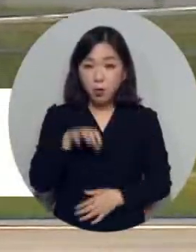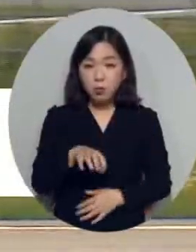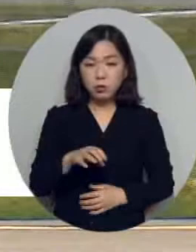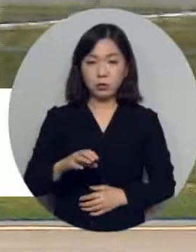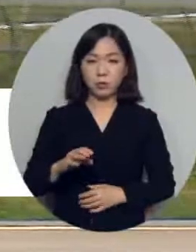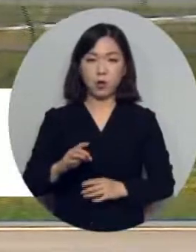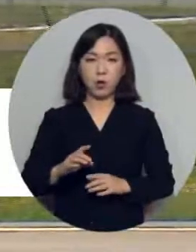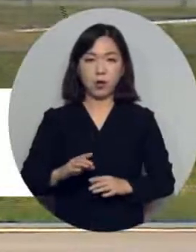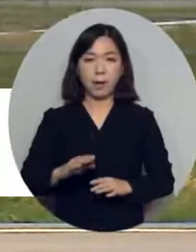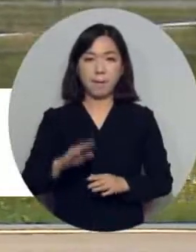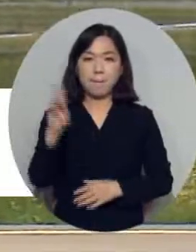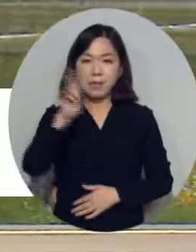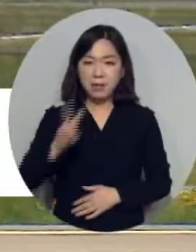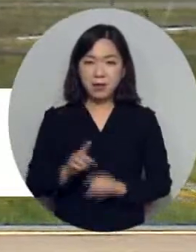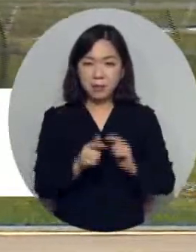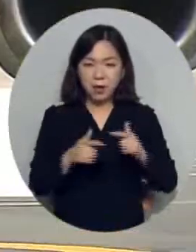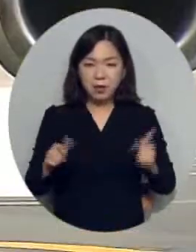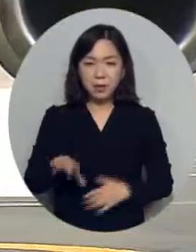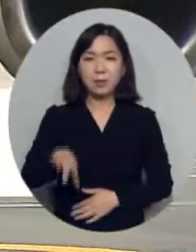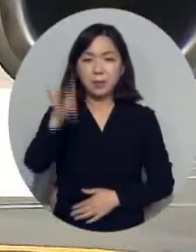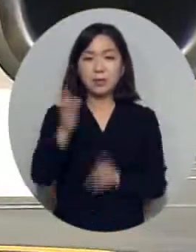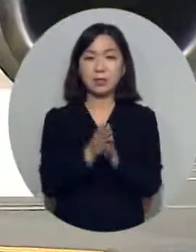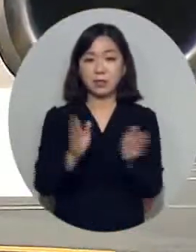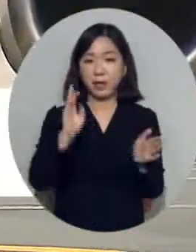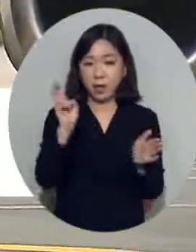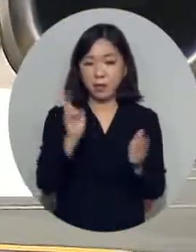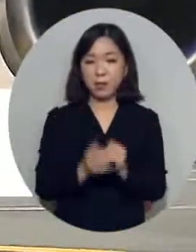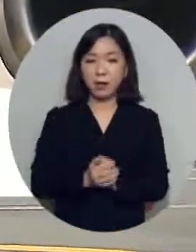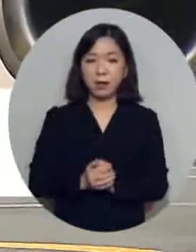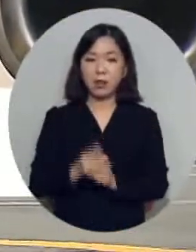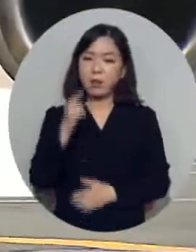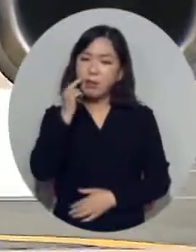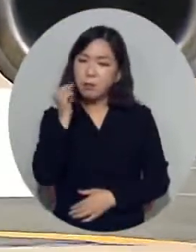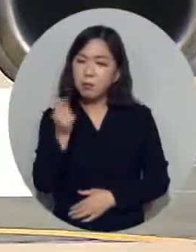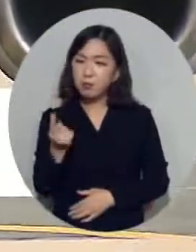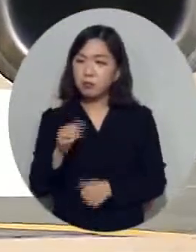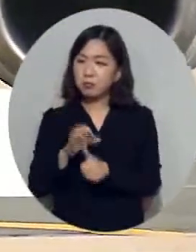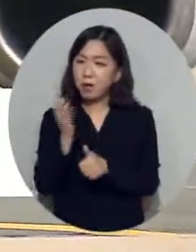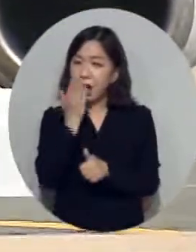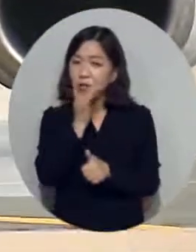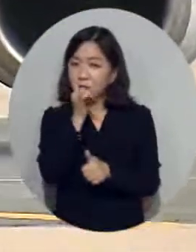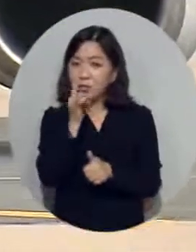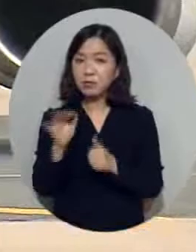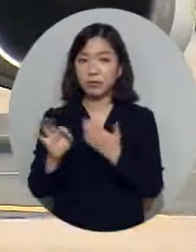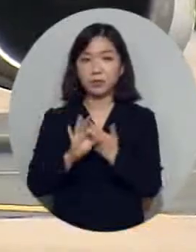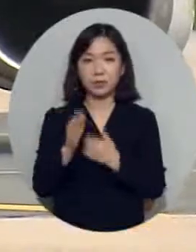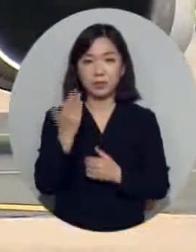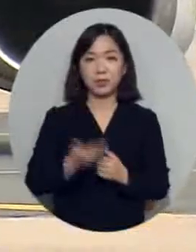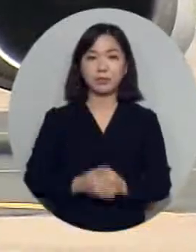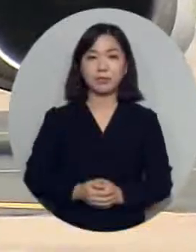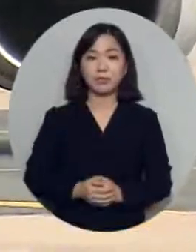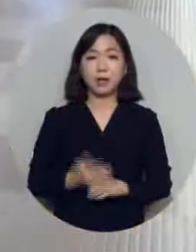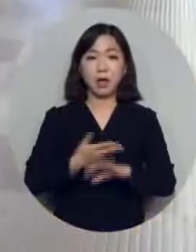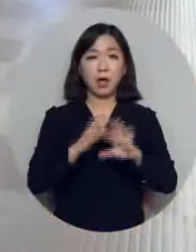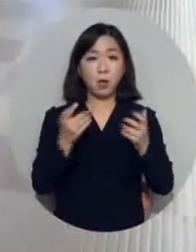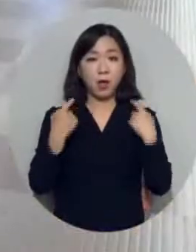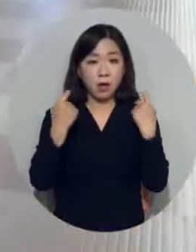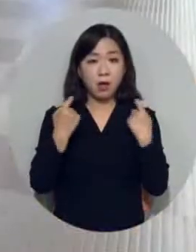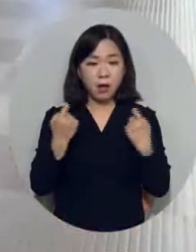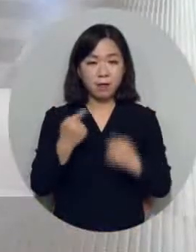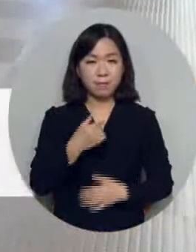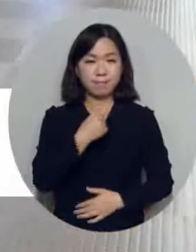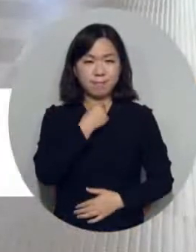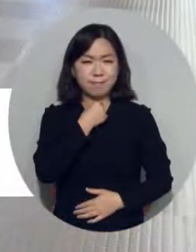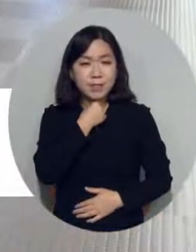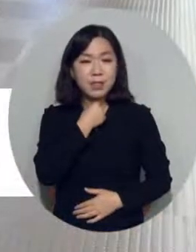동남아시아, 베트남이든 아마 그쪽이 먼저 풀릴 것 같고 일본도 풀어준다 그러면. 다만 해외여행을 갈 수요가